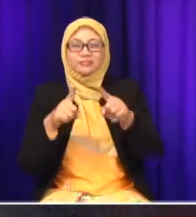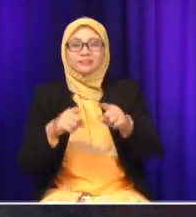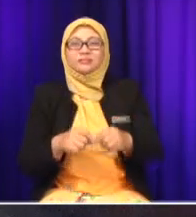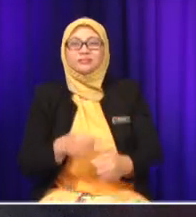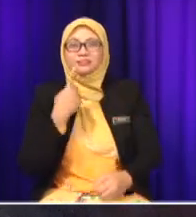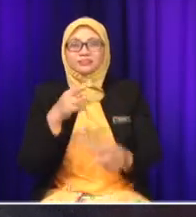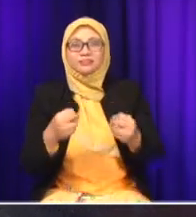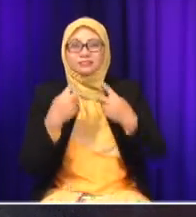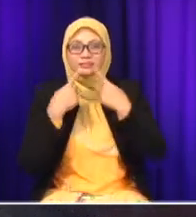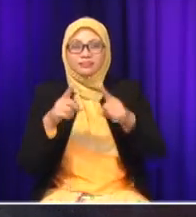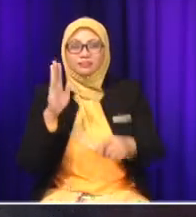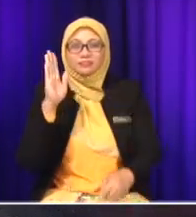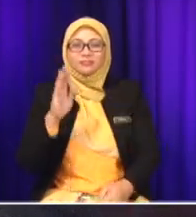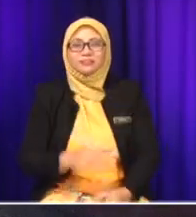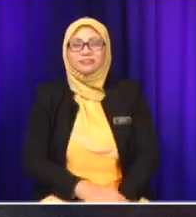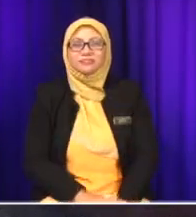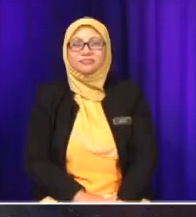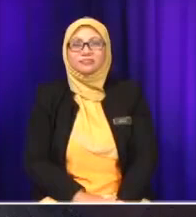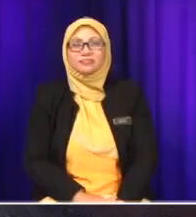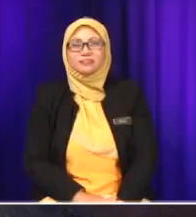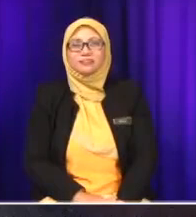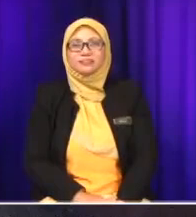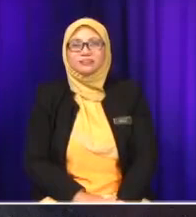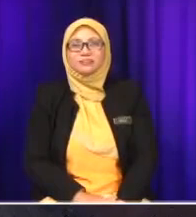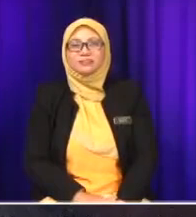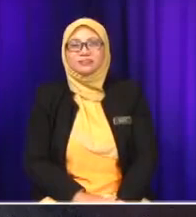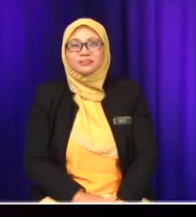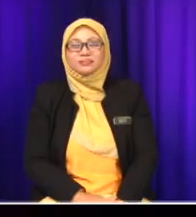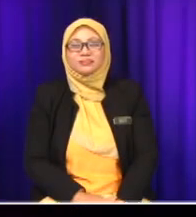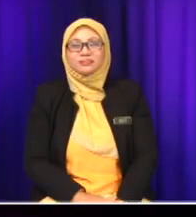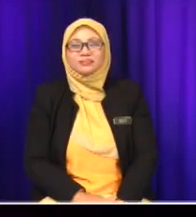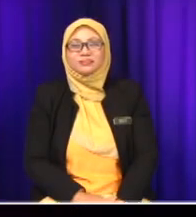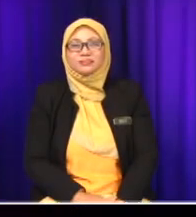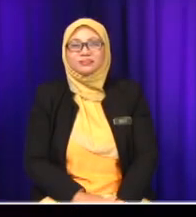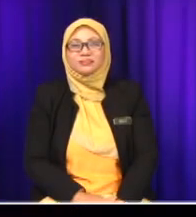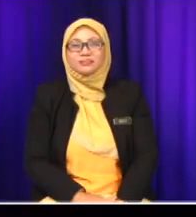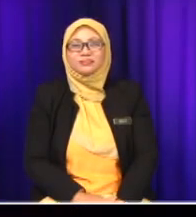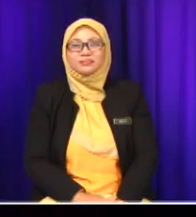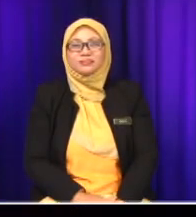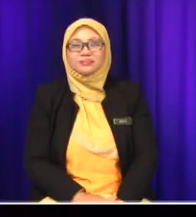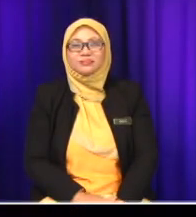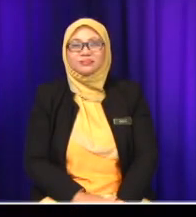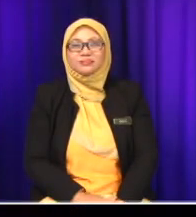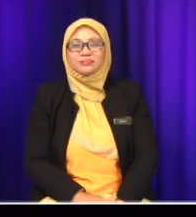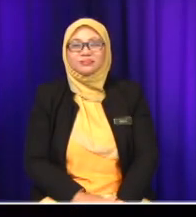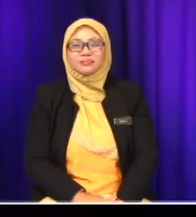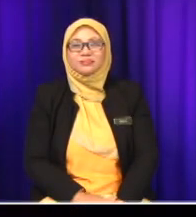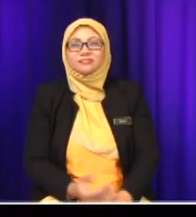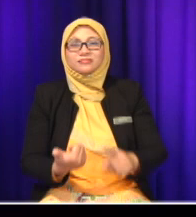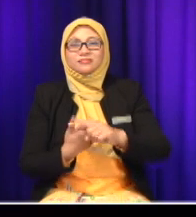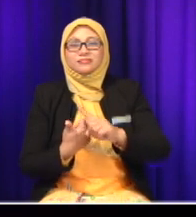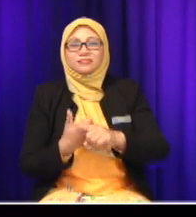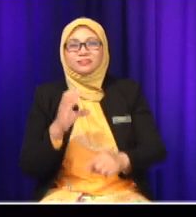tangan Ya shahfizi silakan F silakan angka yang pertama adalah